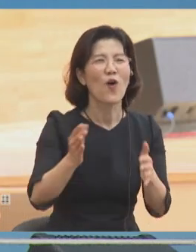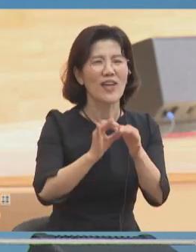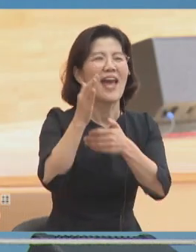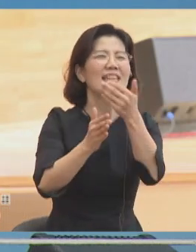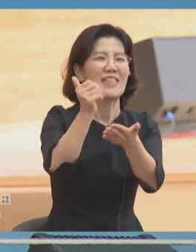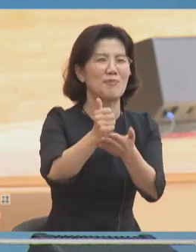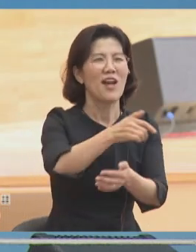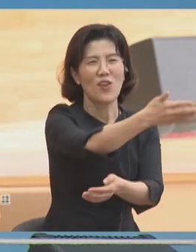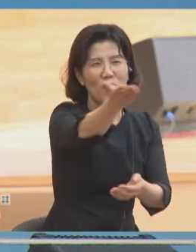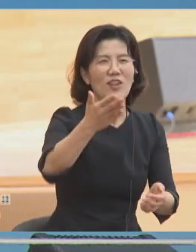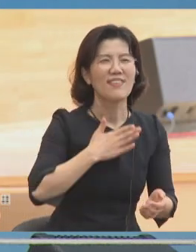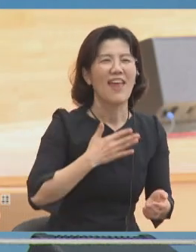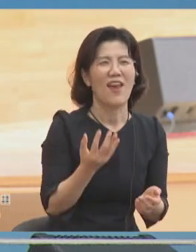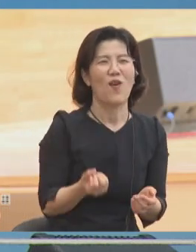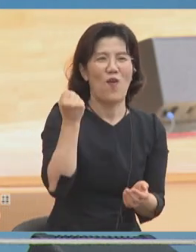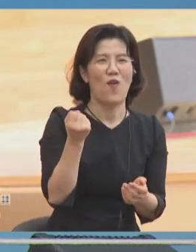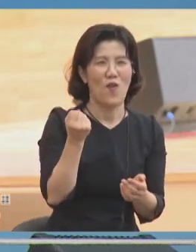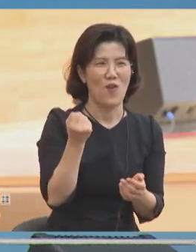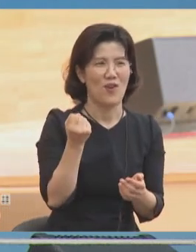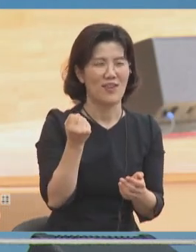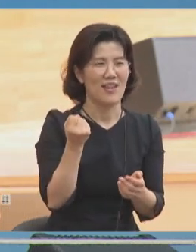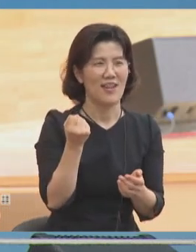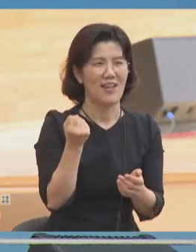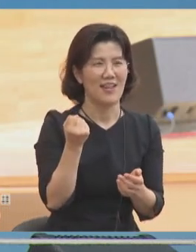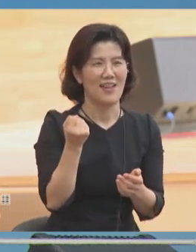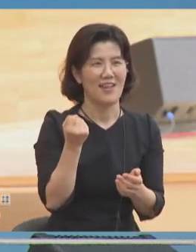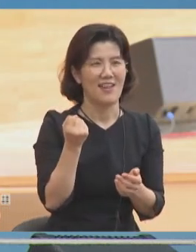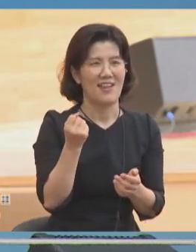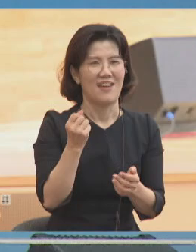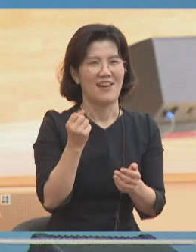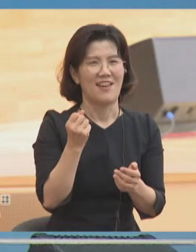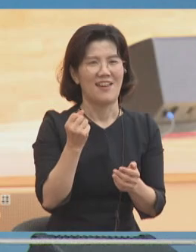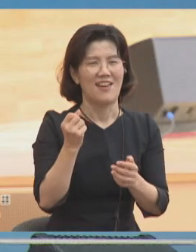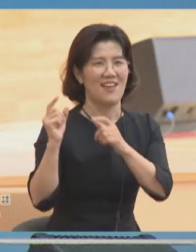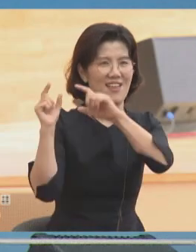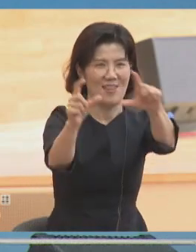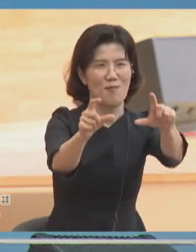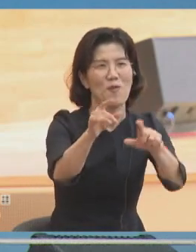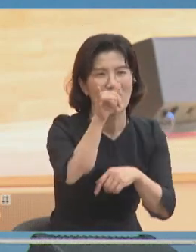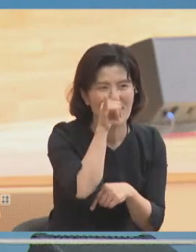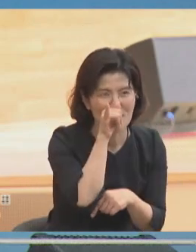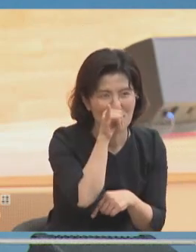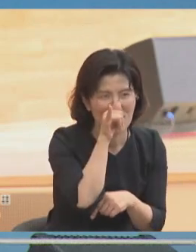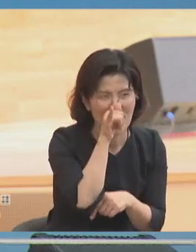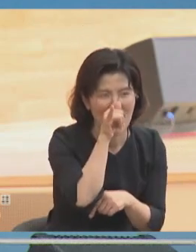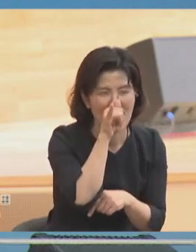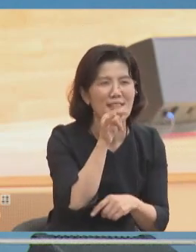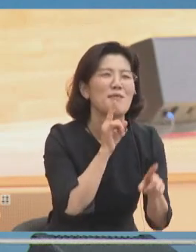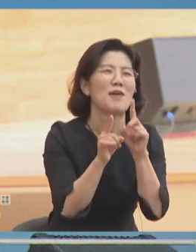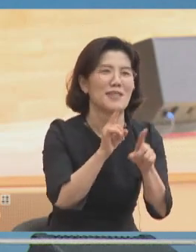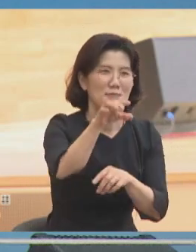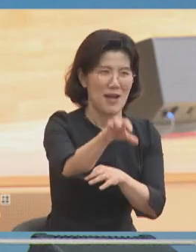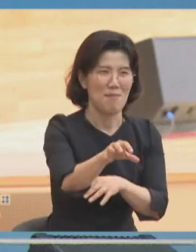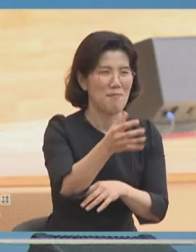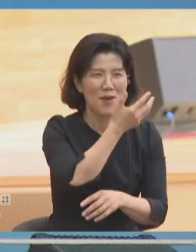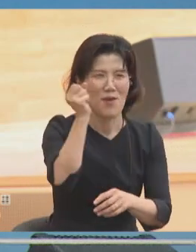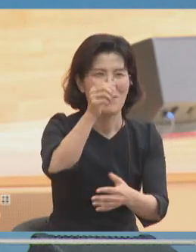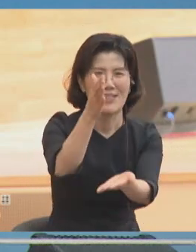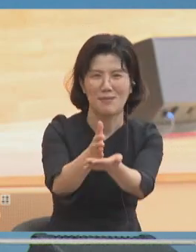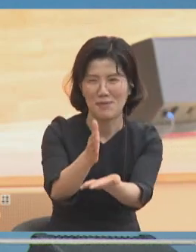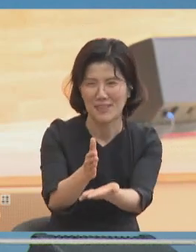것이야라는이 일방적인 사랑의 고백을 선포하시고 들려 주시는 오늘이 말씀 앞에 외면하지